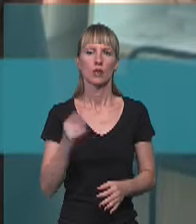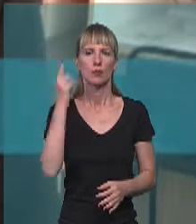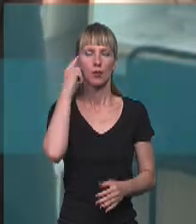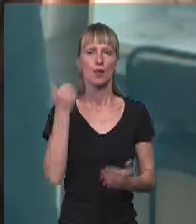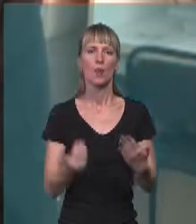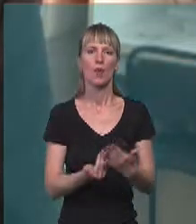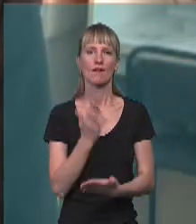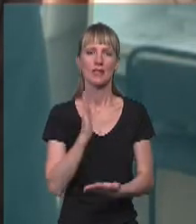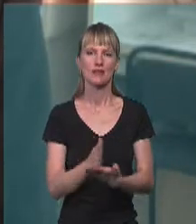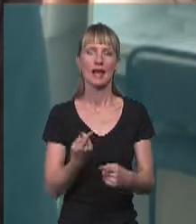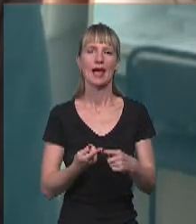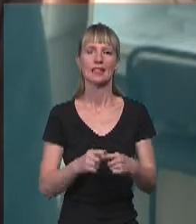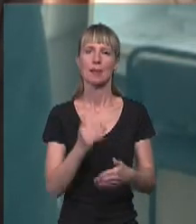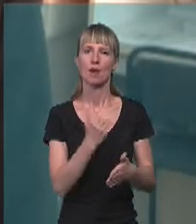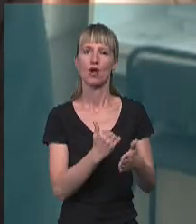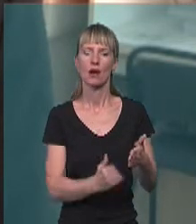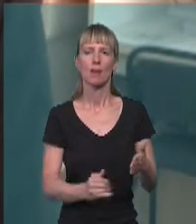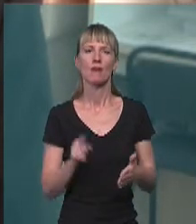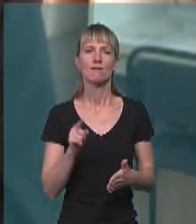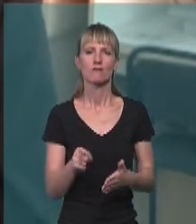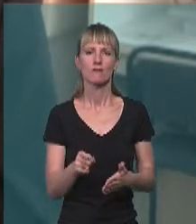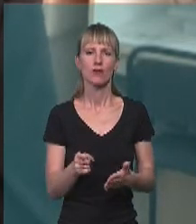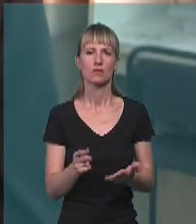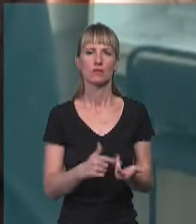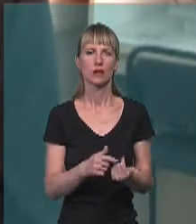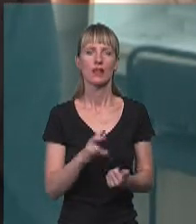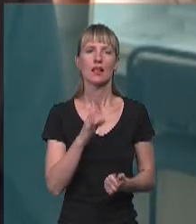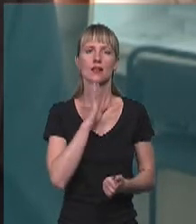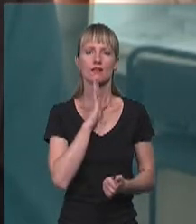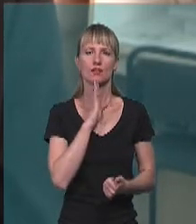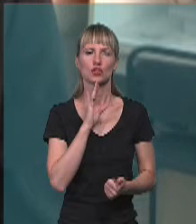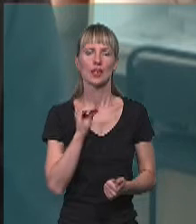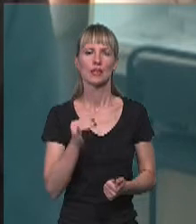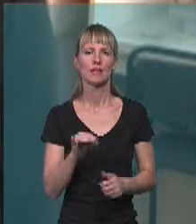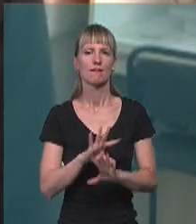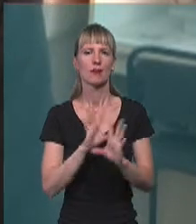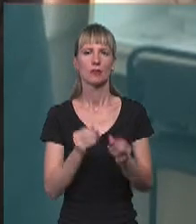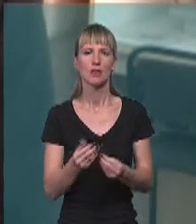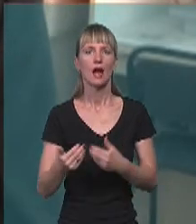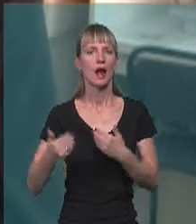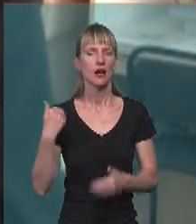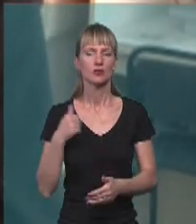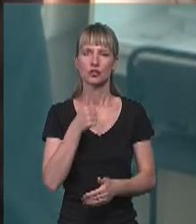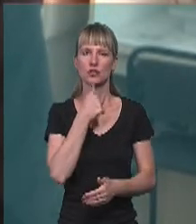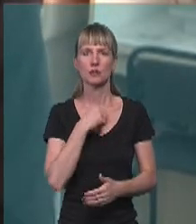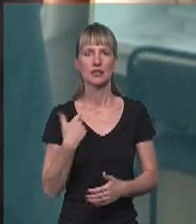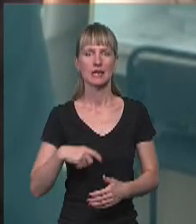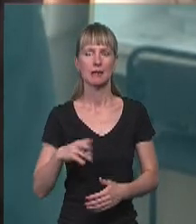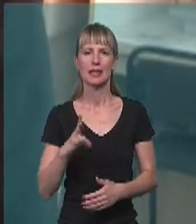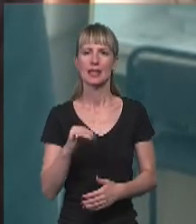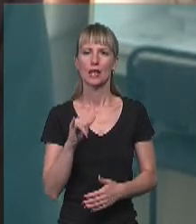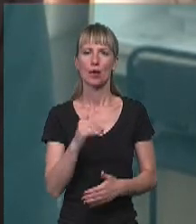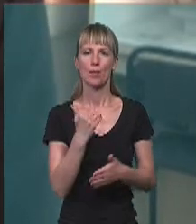бо ця програма, вона розрахована на дівчат, які взагалі раніше не пробували себе ні у